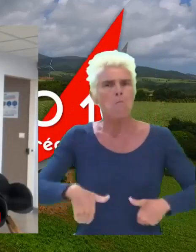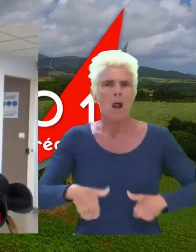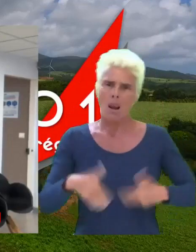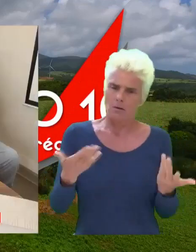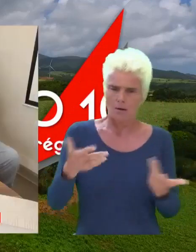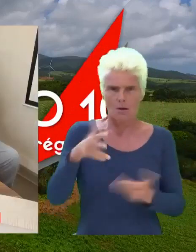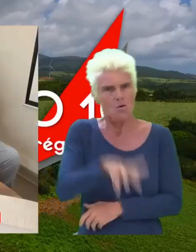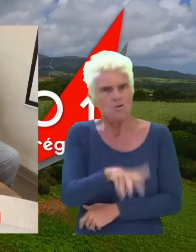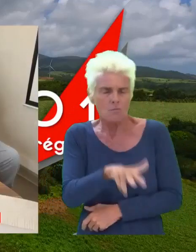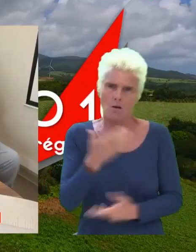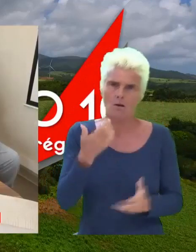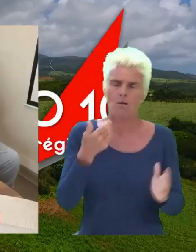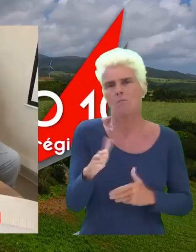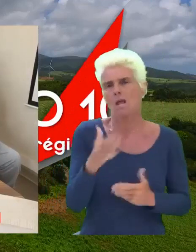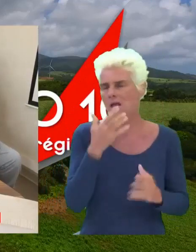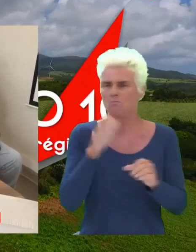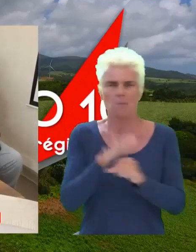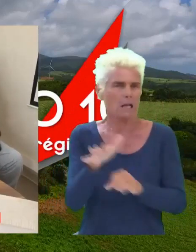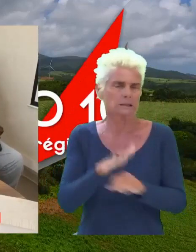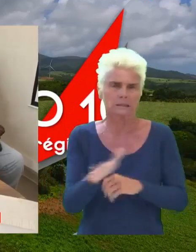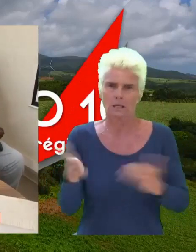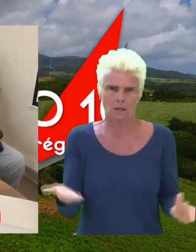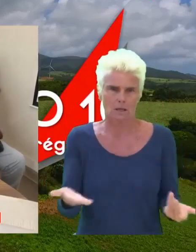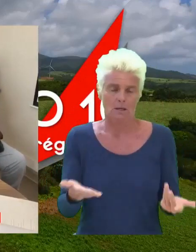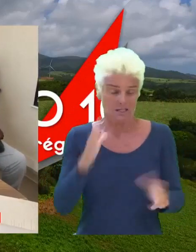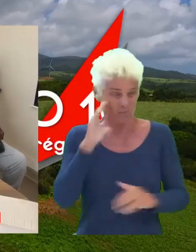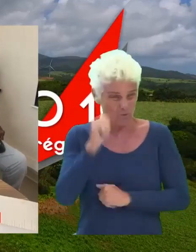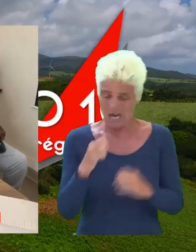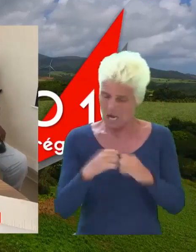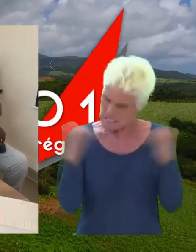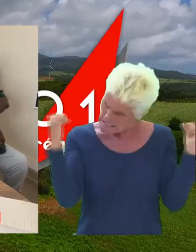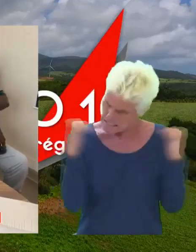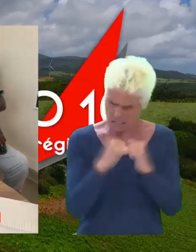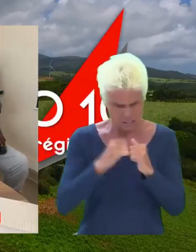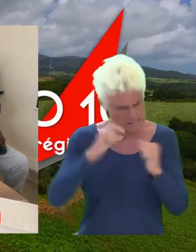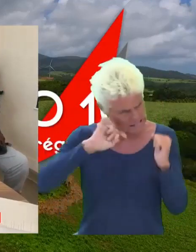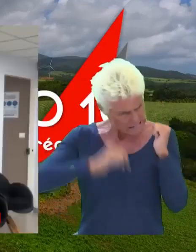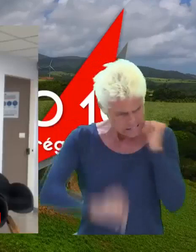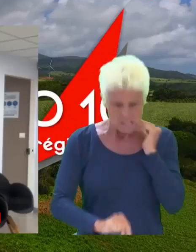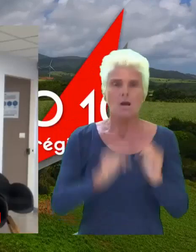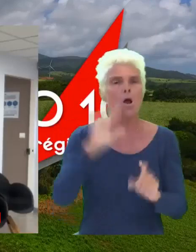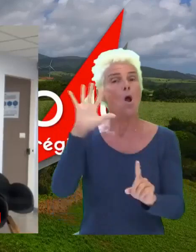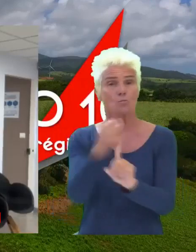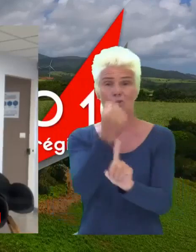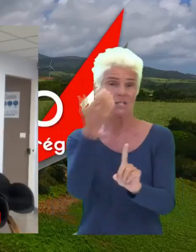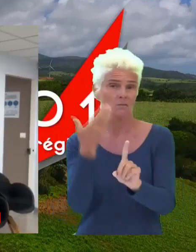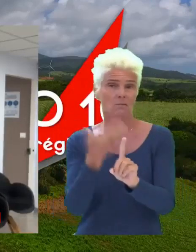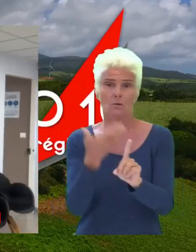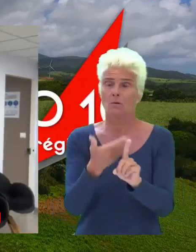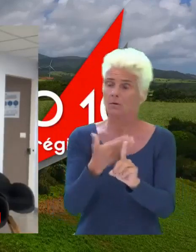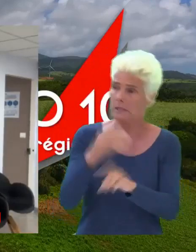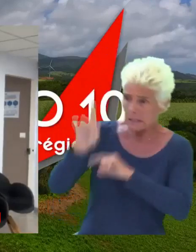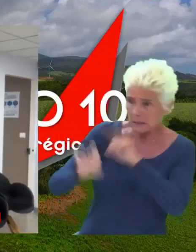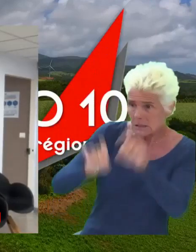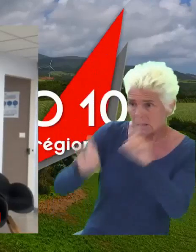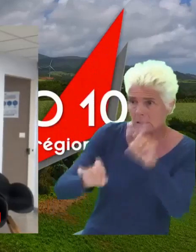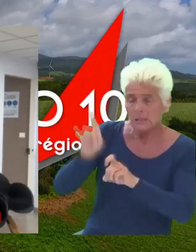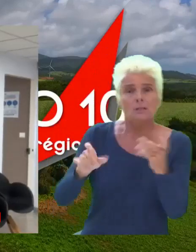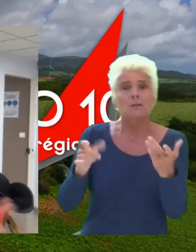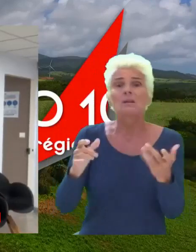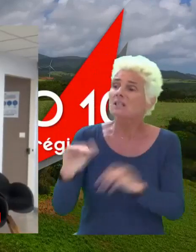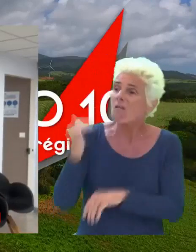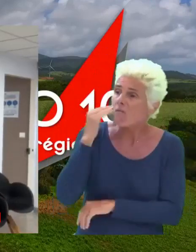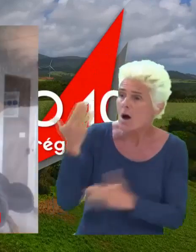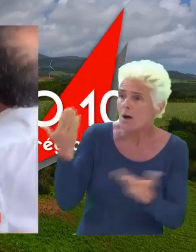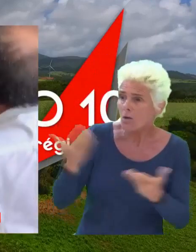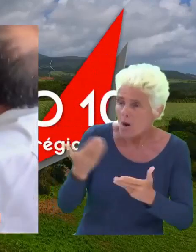reste insuff isant il y a encore des dysfonctionnements qu'il conviendra d'interroger donc notre objectif c'est d'interroger la façon le système par lequel